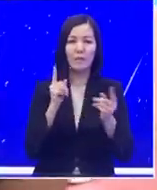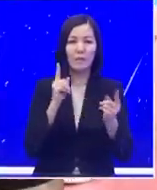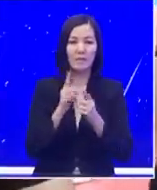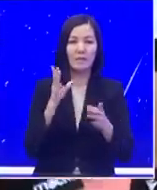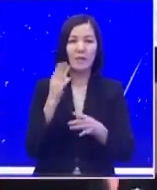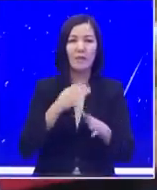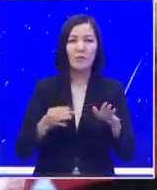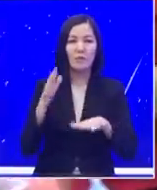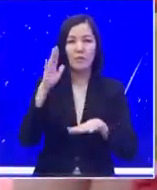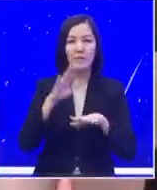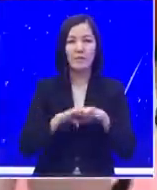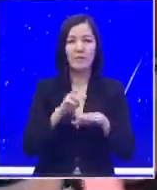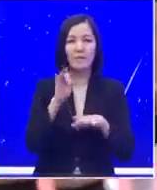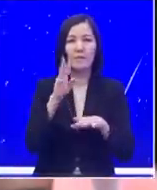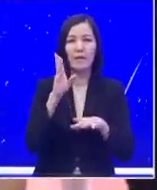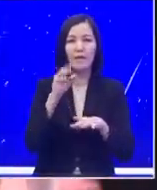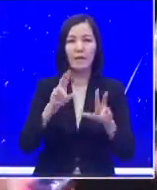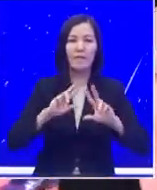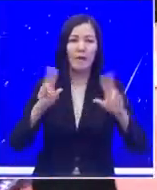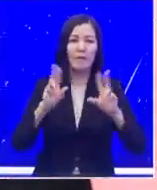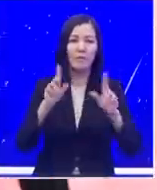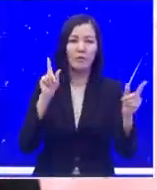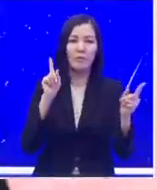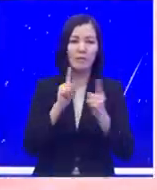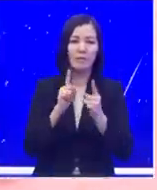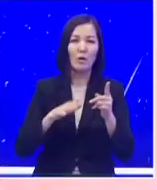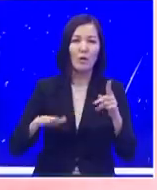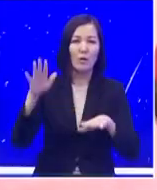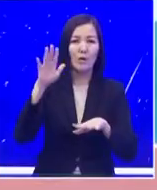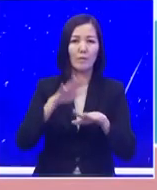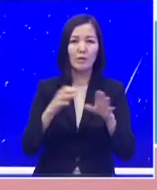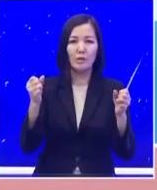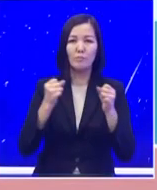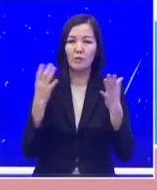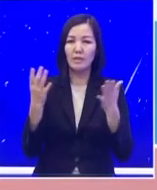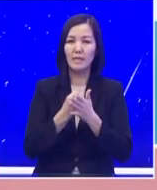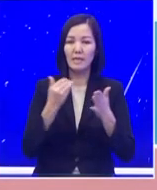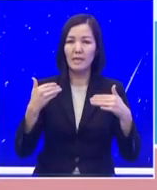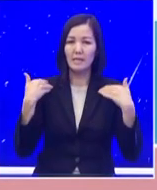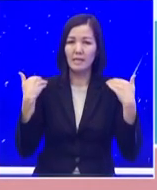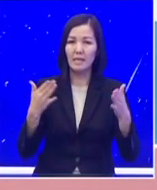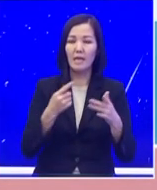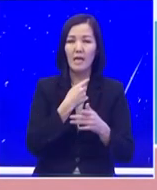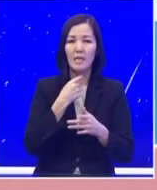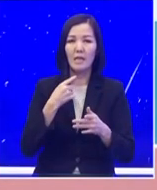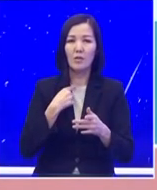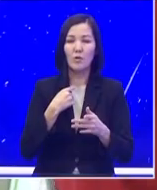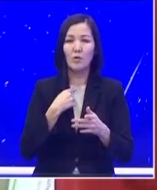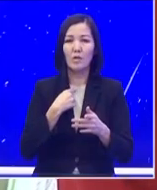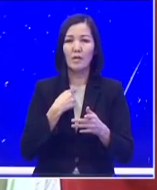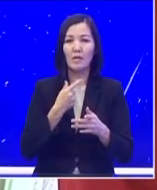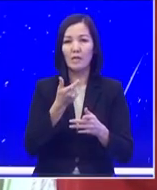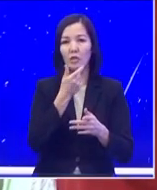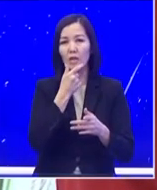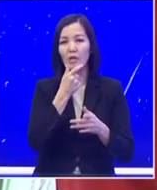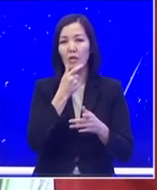Алматы облысының әкімі Амандық Баталов жетісулық волейболшылармен кездесті. Өңір басшысы спортшыларға сәттілік тіледі. Сонымен қатар талдықорғандық